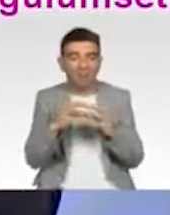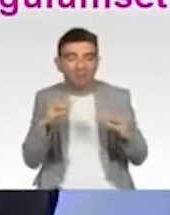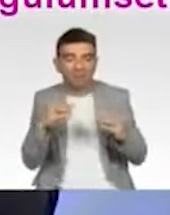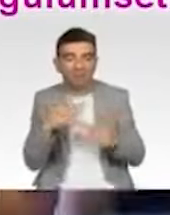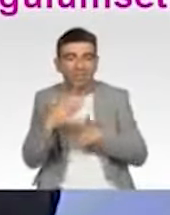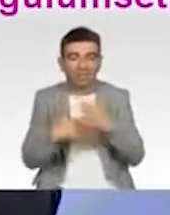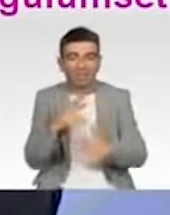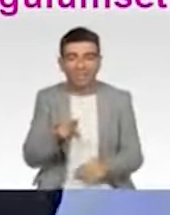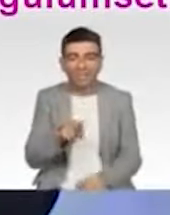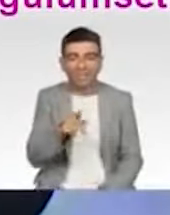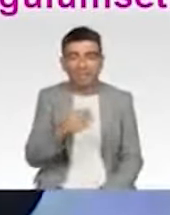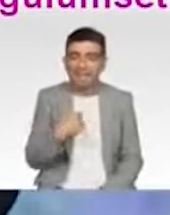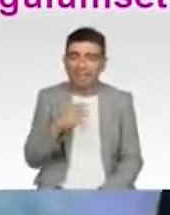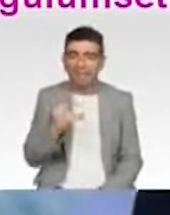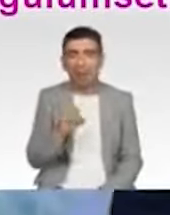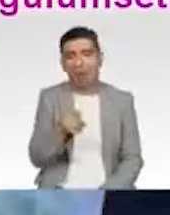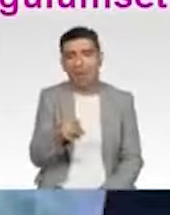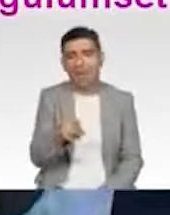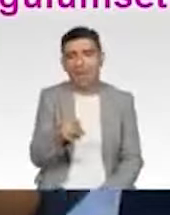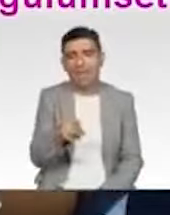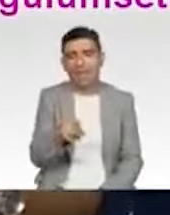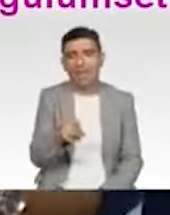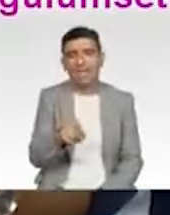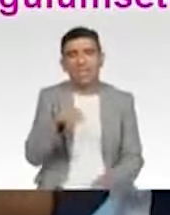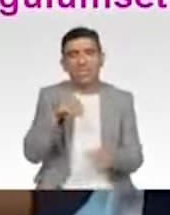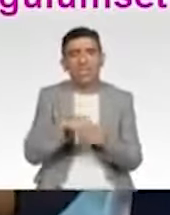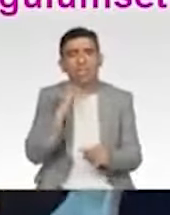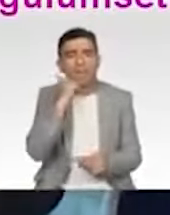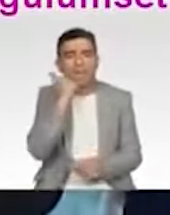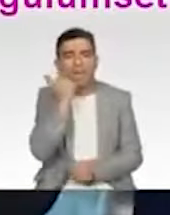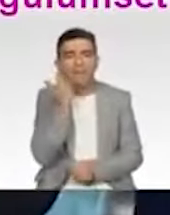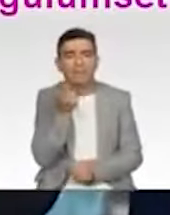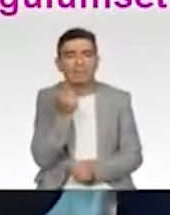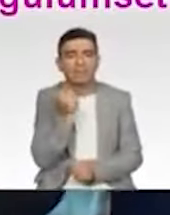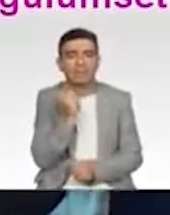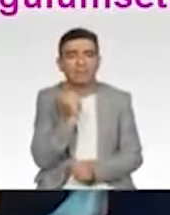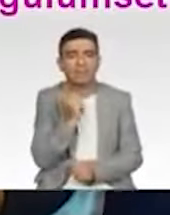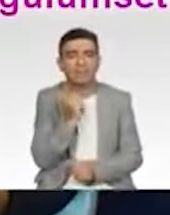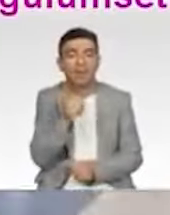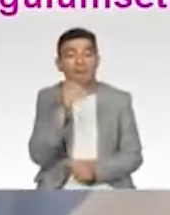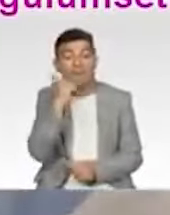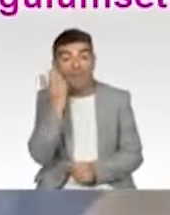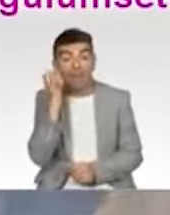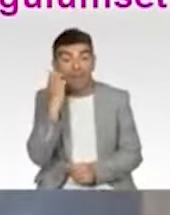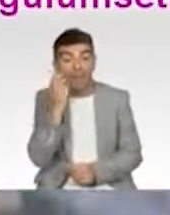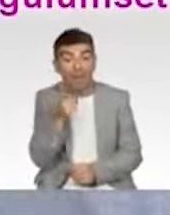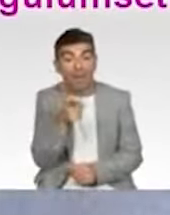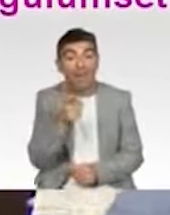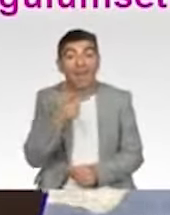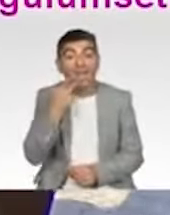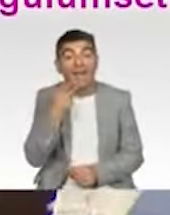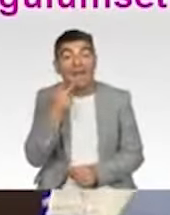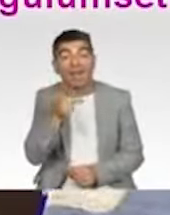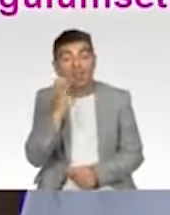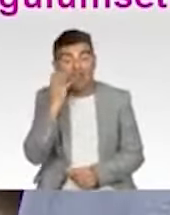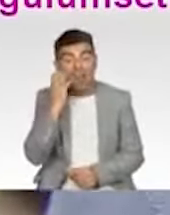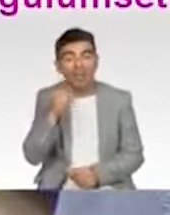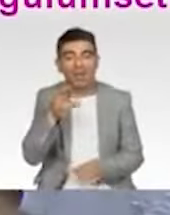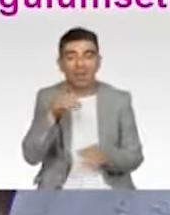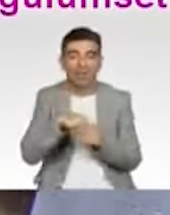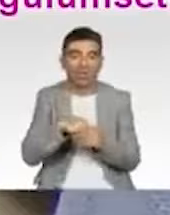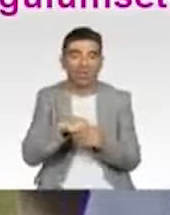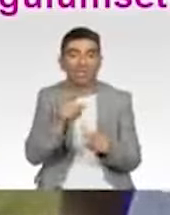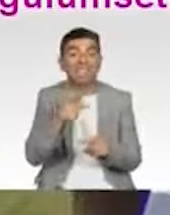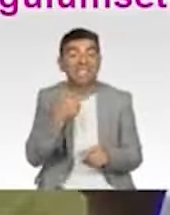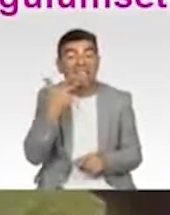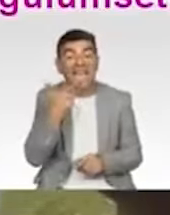Bizimki böyle şöyle içi beyaz. İçi beyaz mı? O işte beyaz patates. Yok tatlı patates. Ama içi beyaz hocam. Ama böyle ama